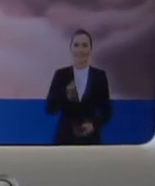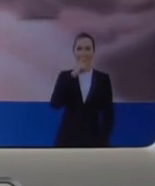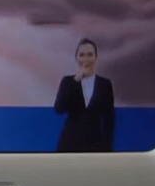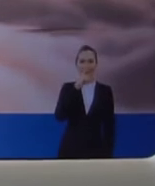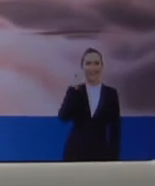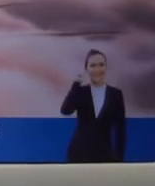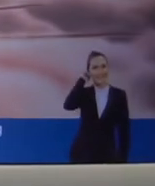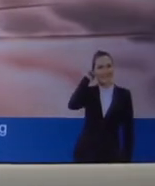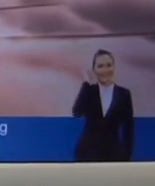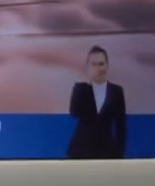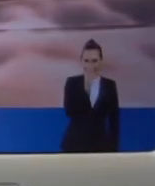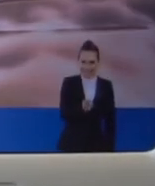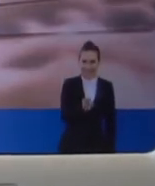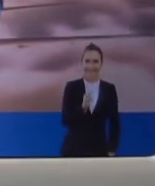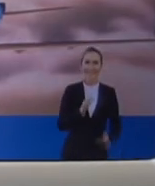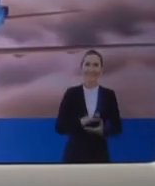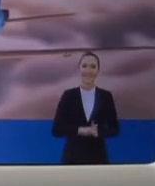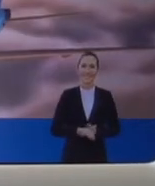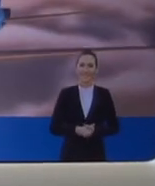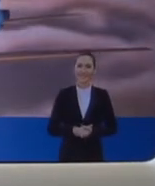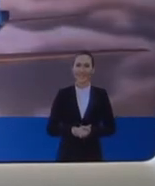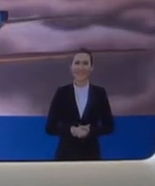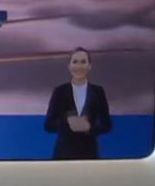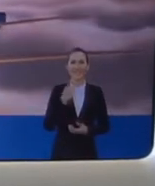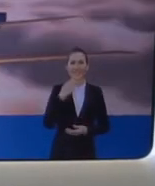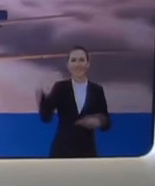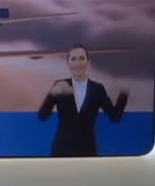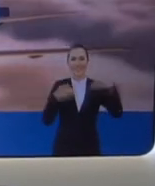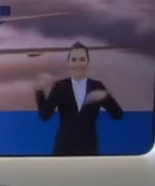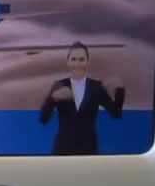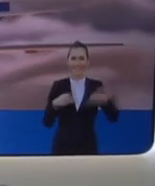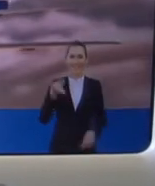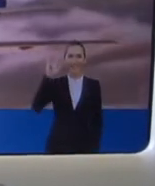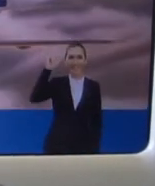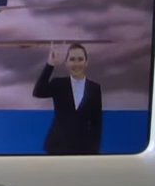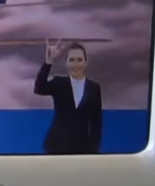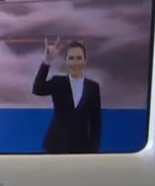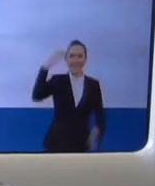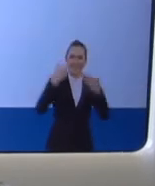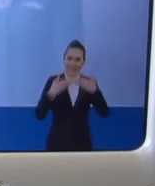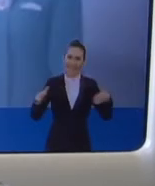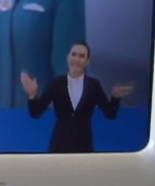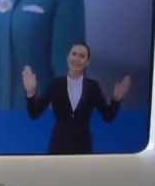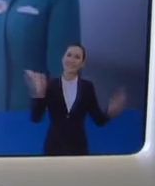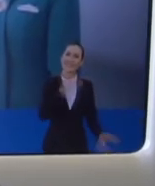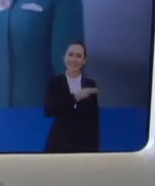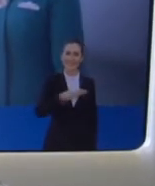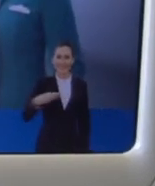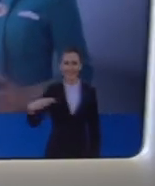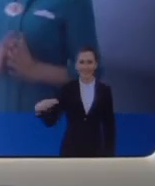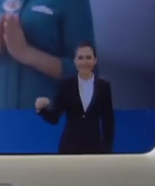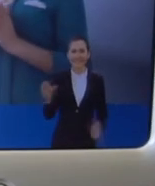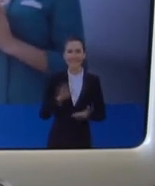Bapak dan Ibu yang terhormat, selamat datang dalam pesawat Garuda Indonesia. Ladies and gentlemen, welcome on board